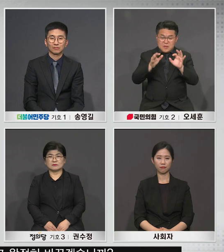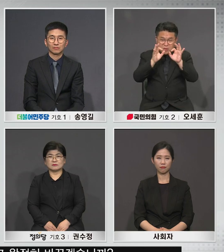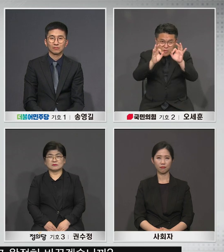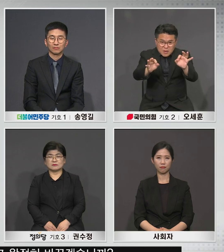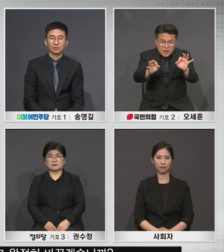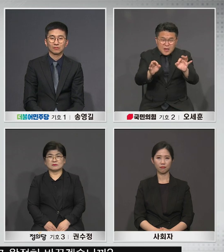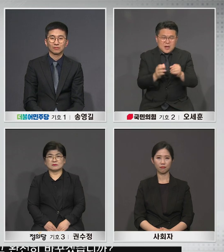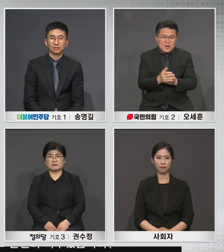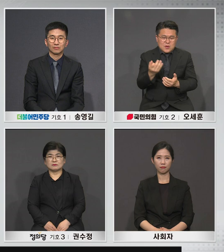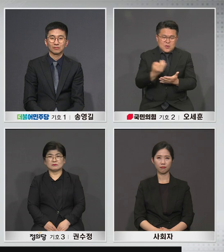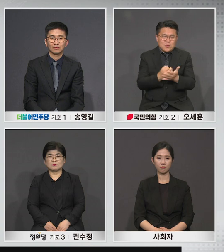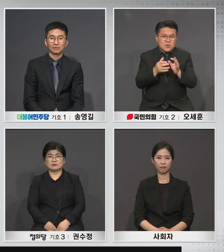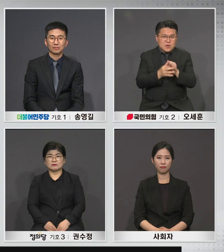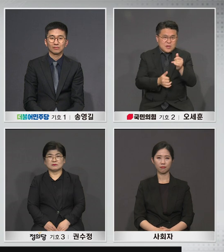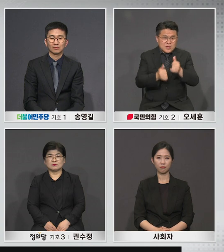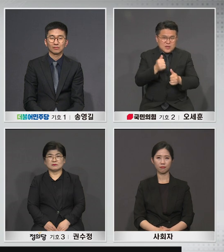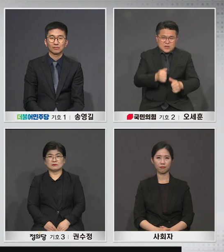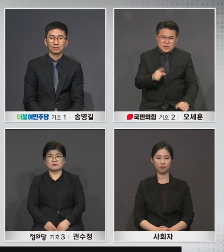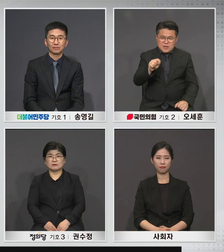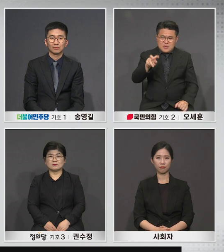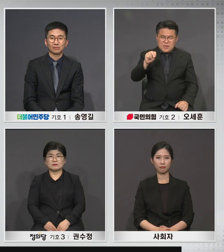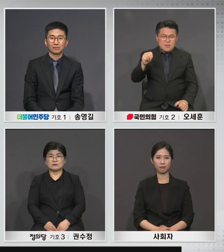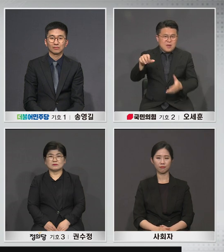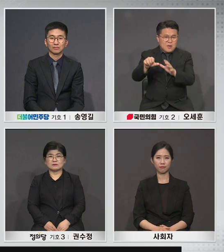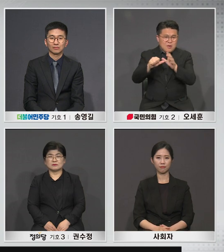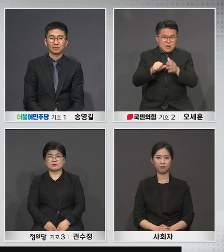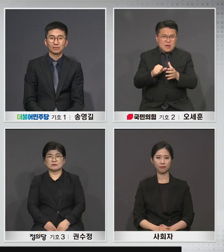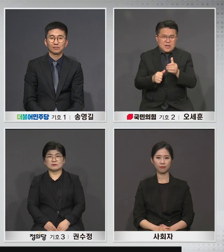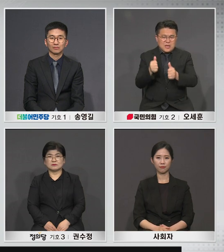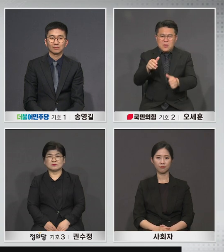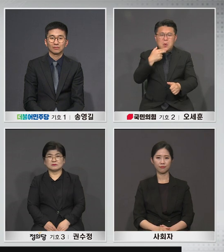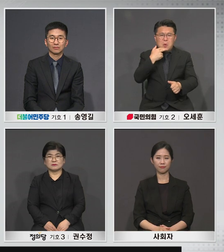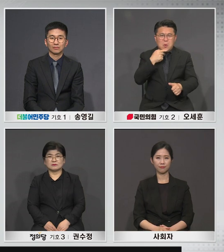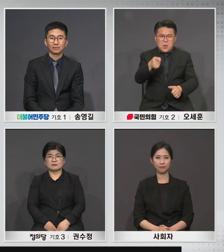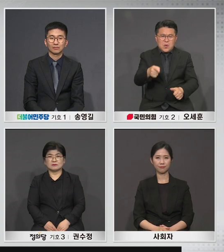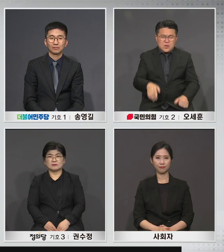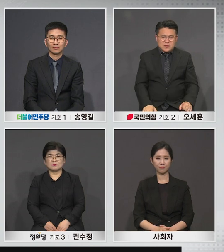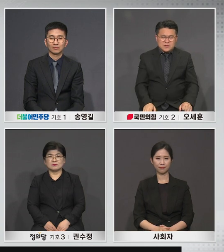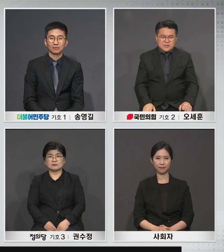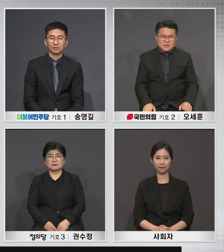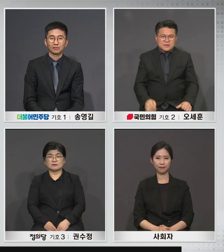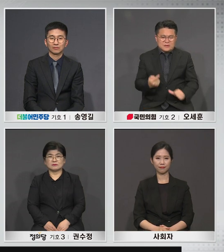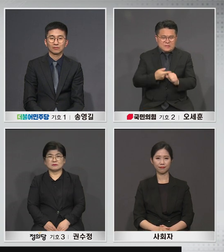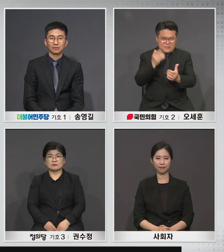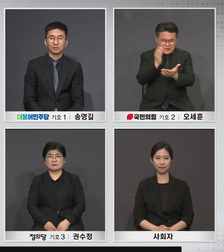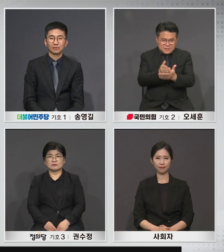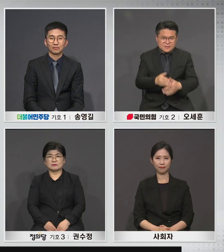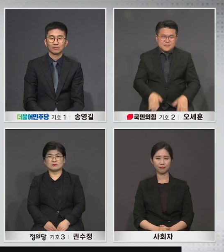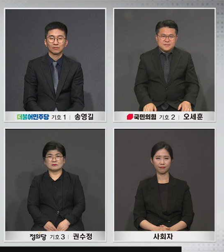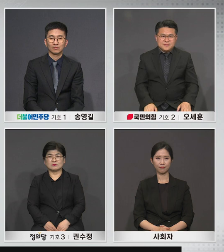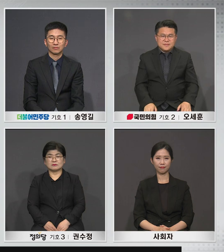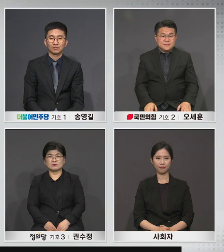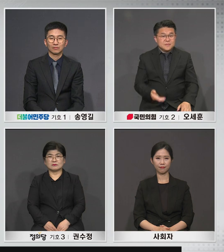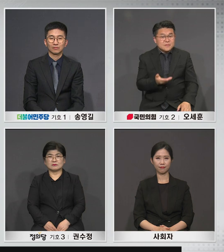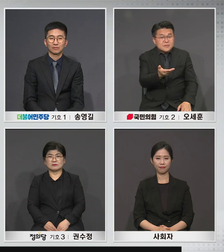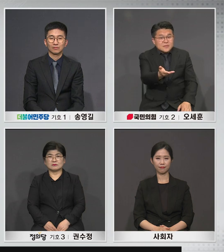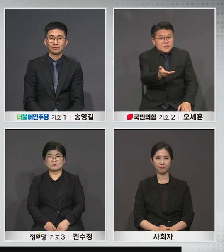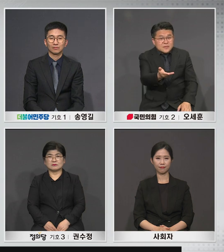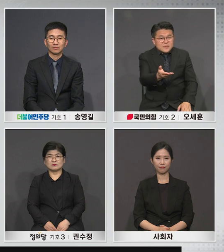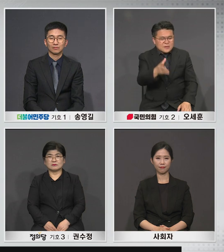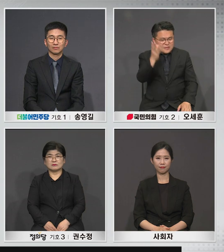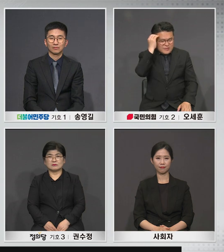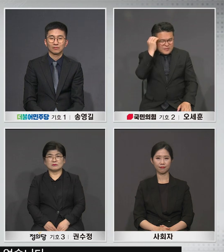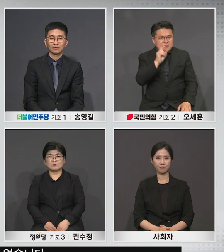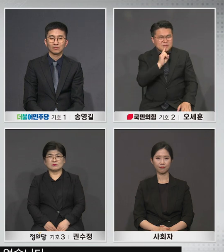명 갖고 하는 나라는 없습니다. 이제 그 비판 좀 그만하셔도 될 것 같습니다. 굉장히 본인이 무지하다는 걸